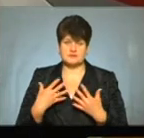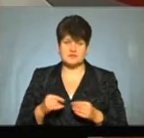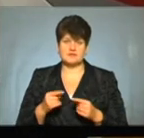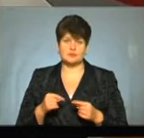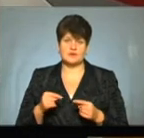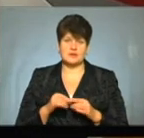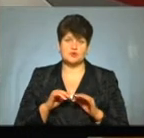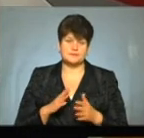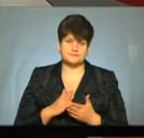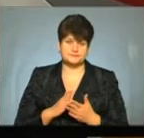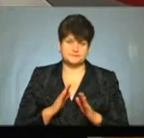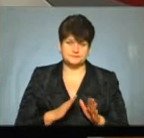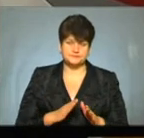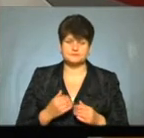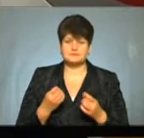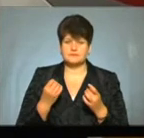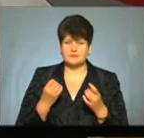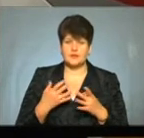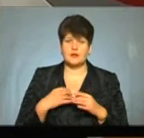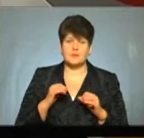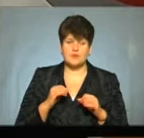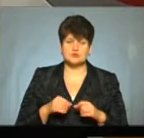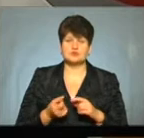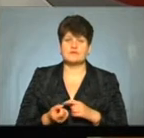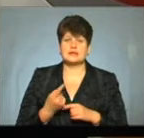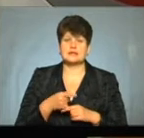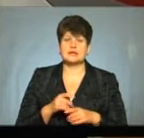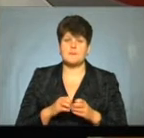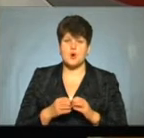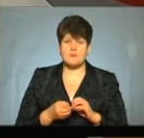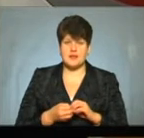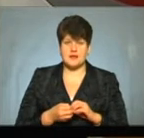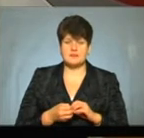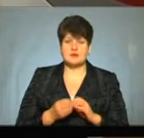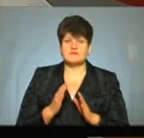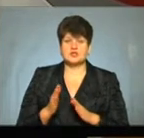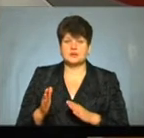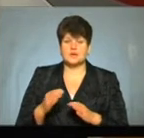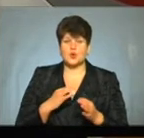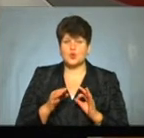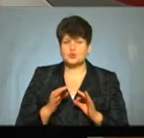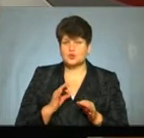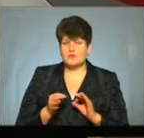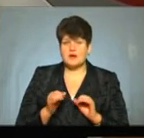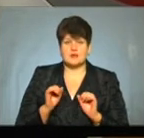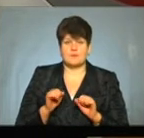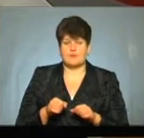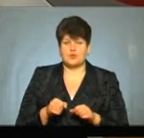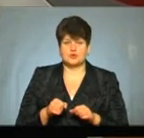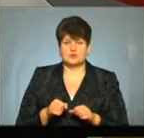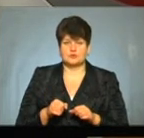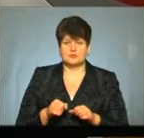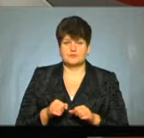процедура. Ми тоді просто можемо, якщо вже виникла така проблема, ми ж в режимі консультування, ми можемо або там є